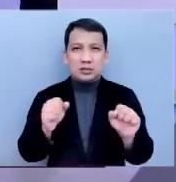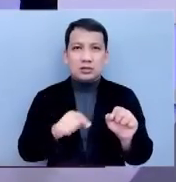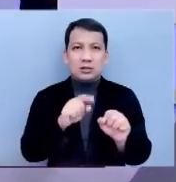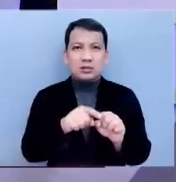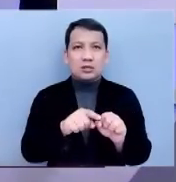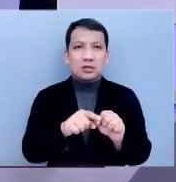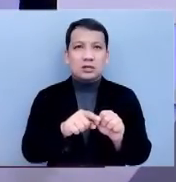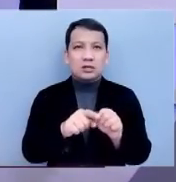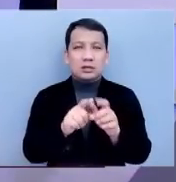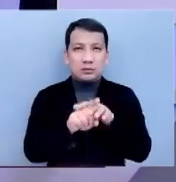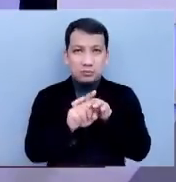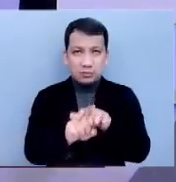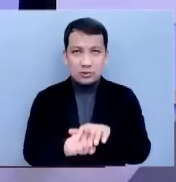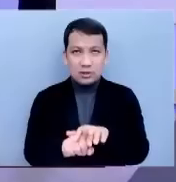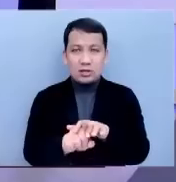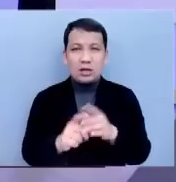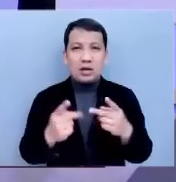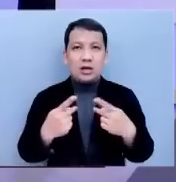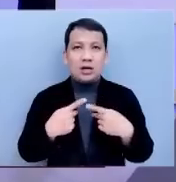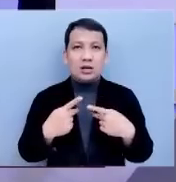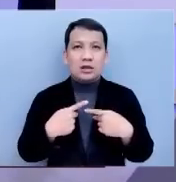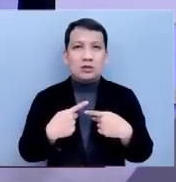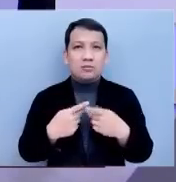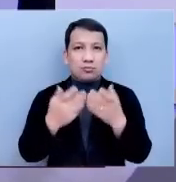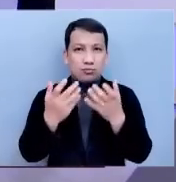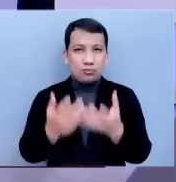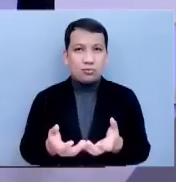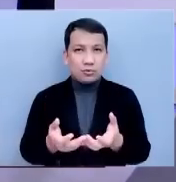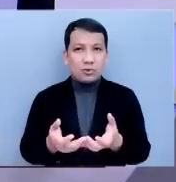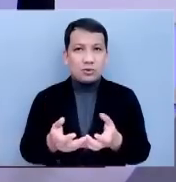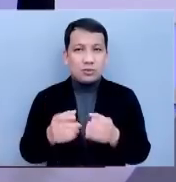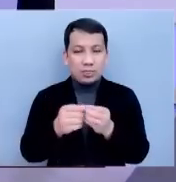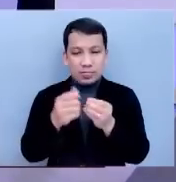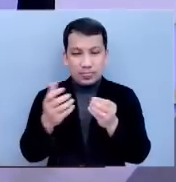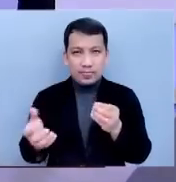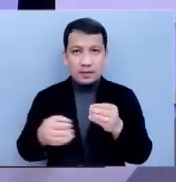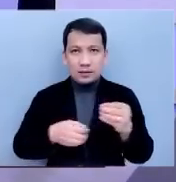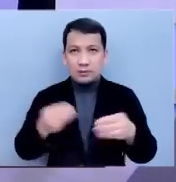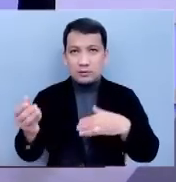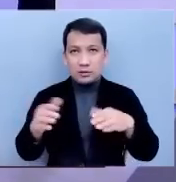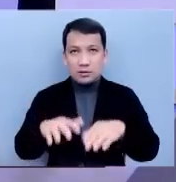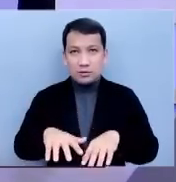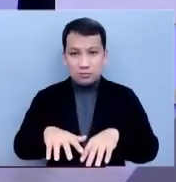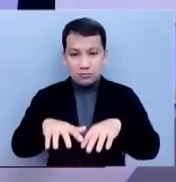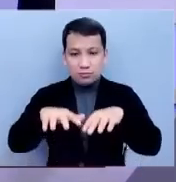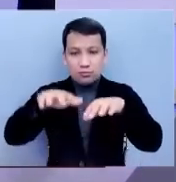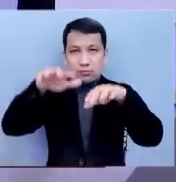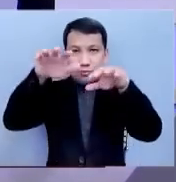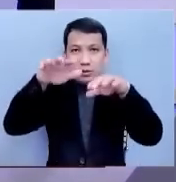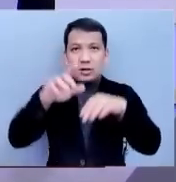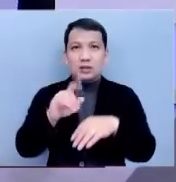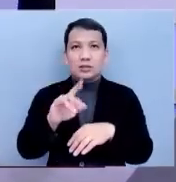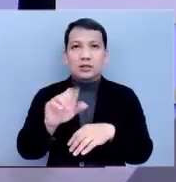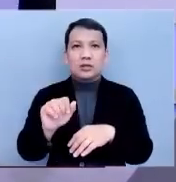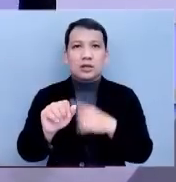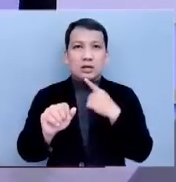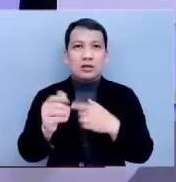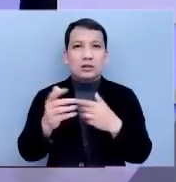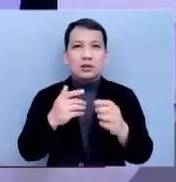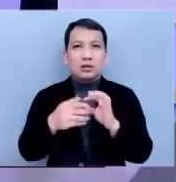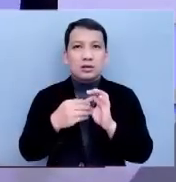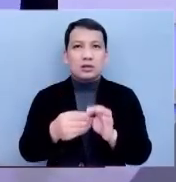kanilang submersible. Meron itong mga weights na kayang ilaglag para mag-surface biglaan ang Titan. Meron din daw